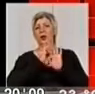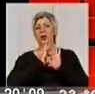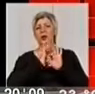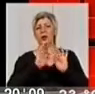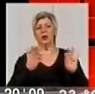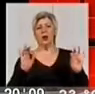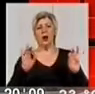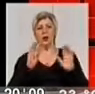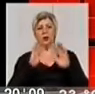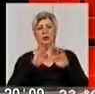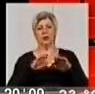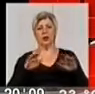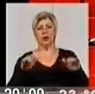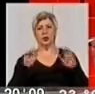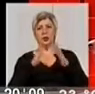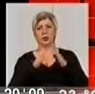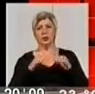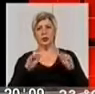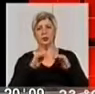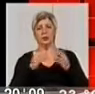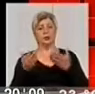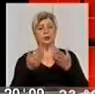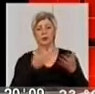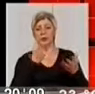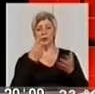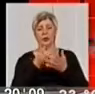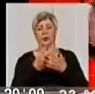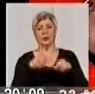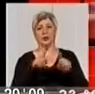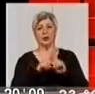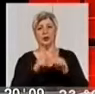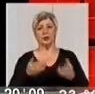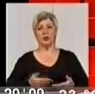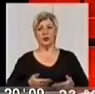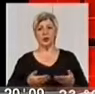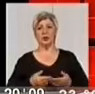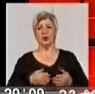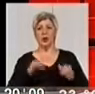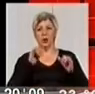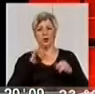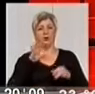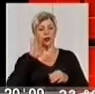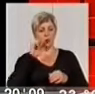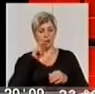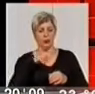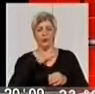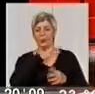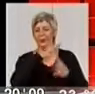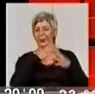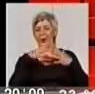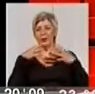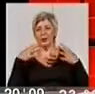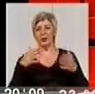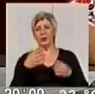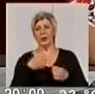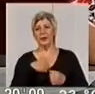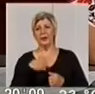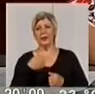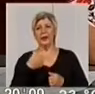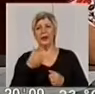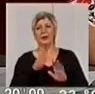табору, і чи бачили ви його такий в житті? Ну, рахуючи, що у вас досвід, ви бачили багато таборів, да? Ну, по-перше,